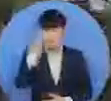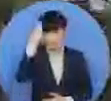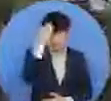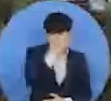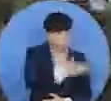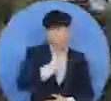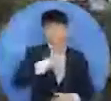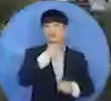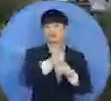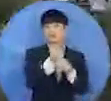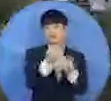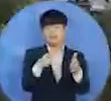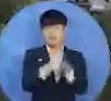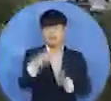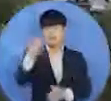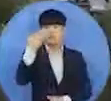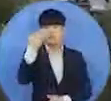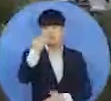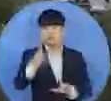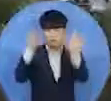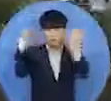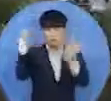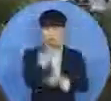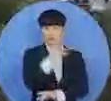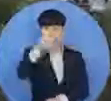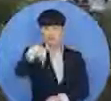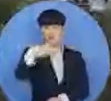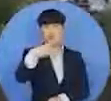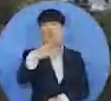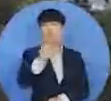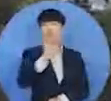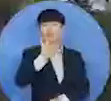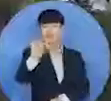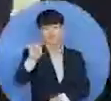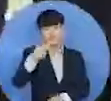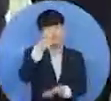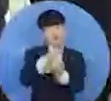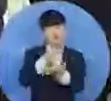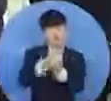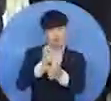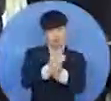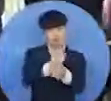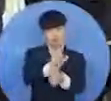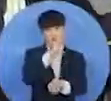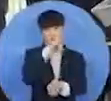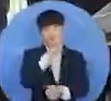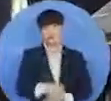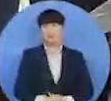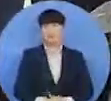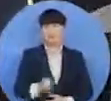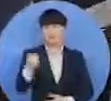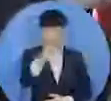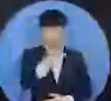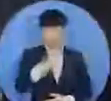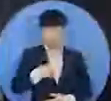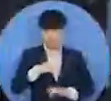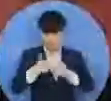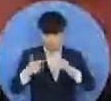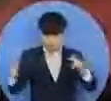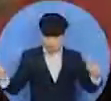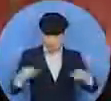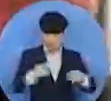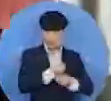한편 시는 친환경 쌀 생산을 위해 2009년부터 무공해 우렁이 농법을 지원했으며 금년에도 풍세면